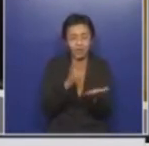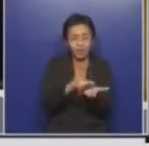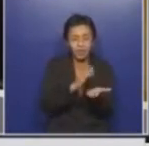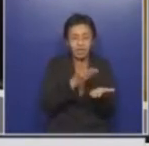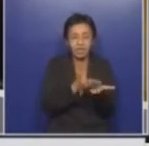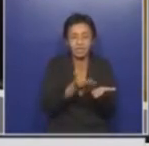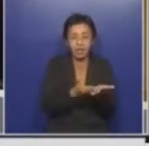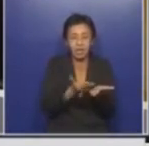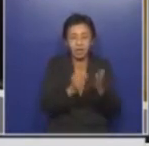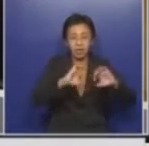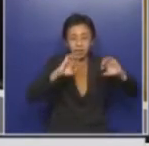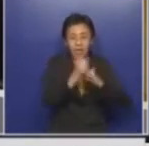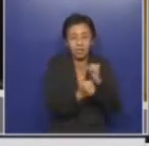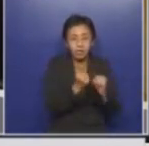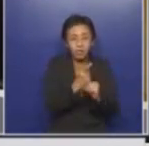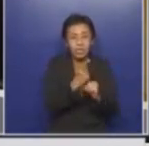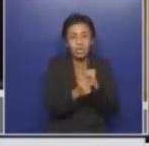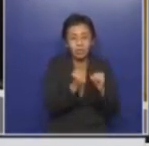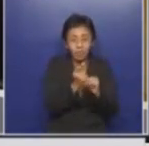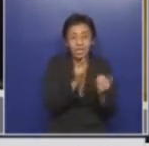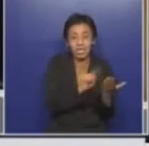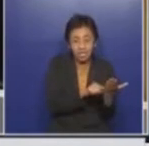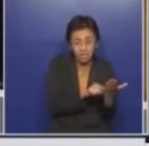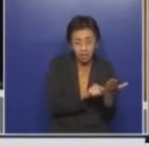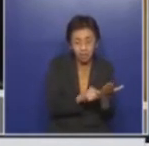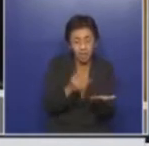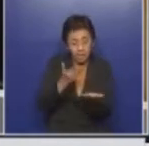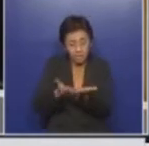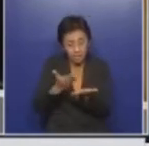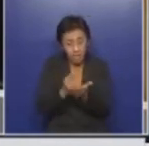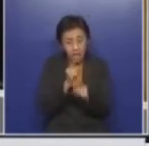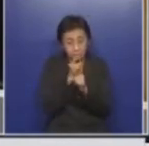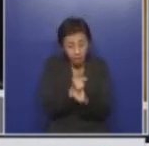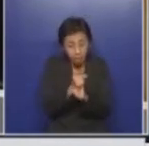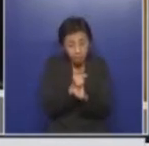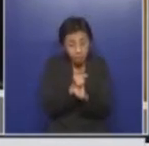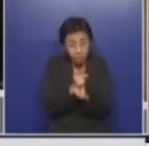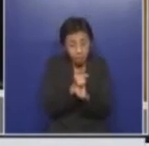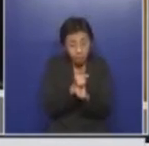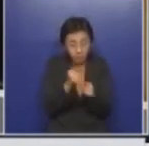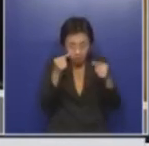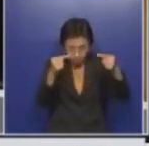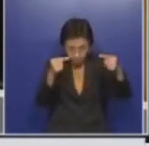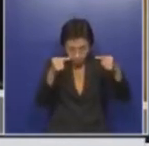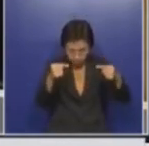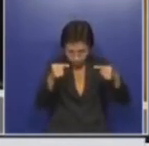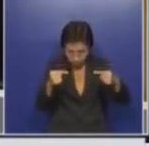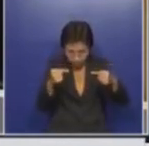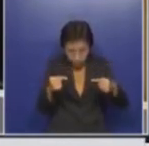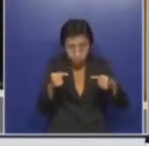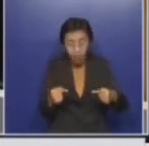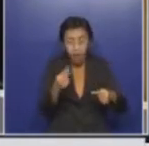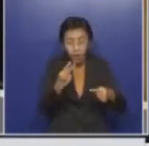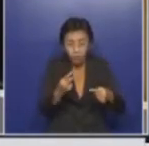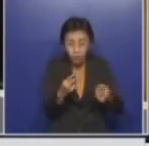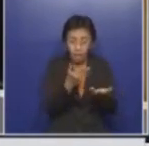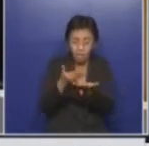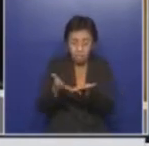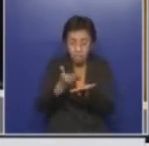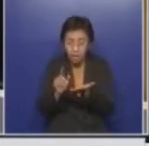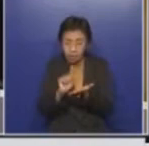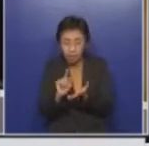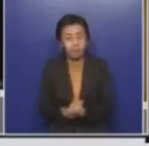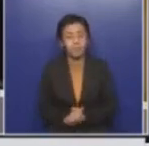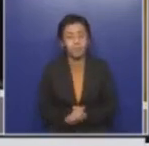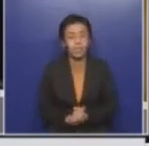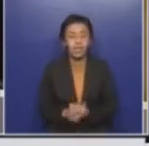ประจำปีแล้วถามว่าท่านจ่ายตามนั้นจริงหรือไม่เพราะว่าในกรรมธิการงบประมาณเนี่ยนะครับเราจะขอป